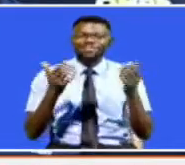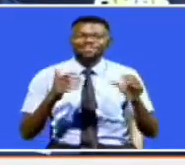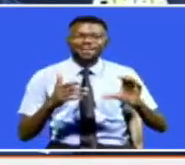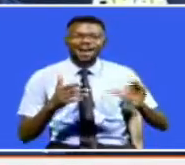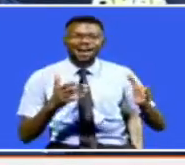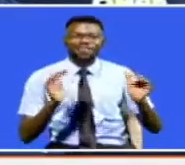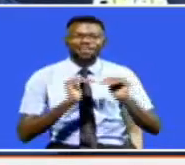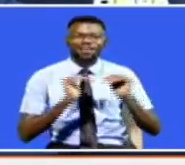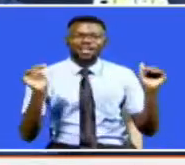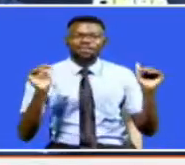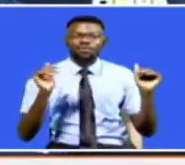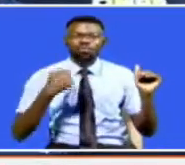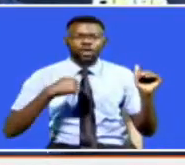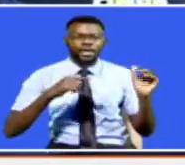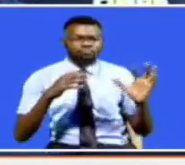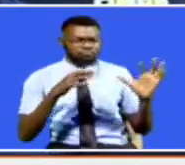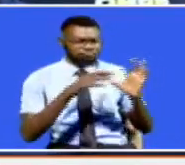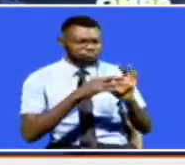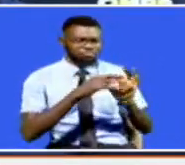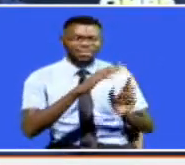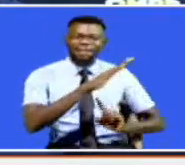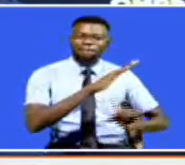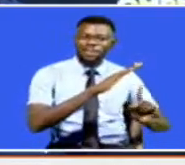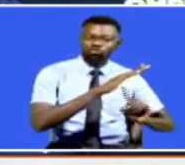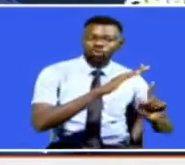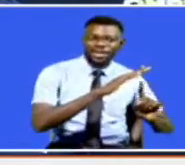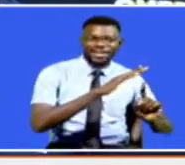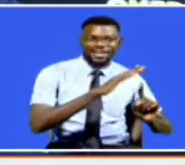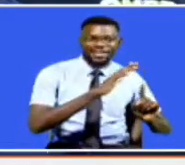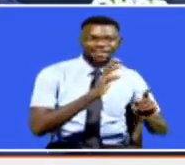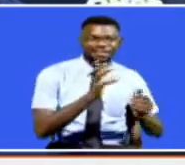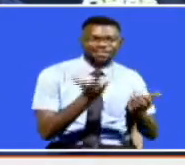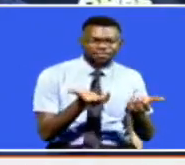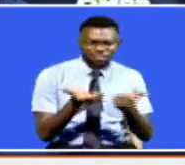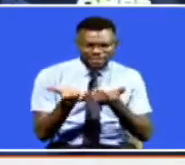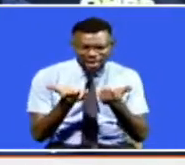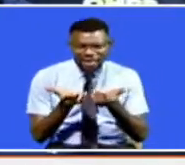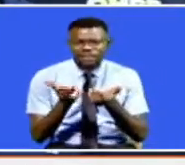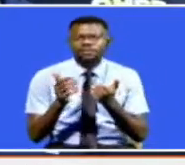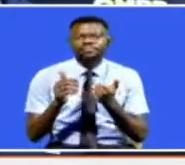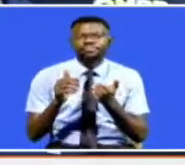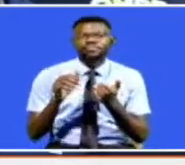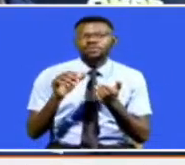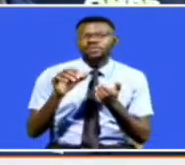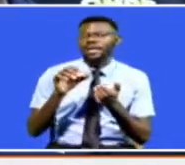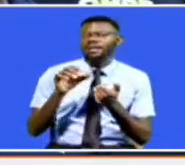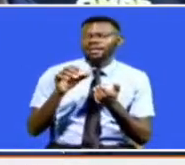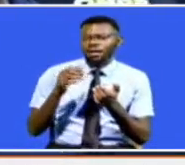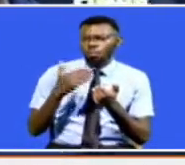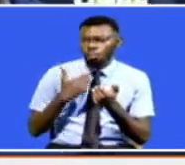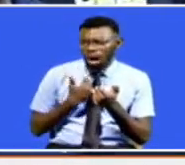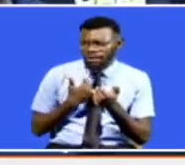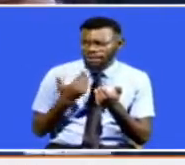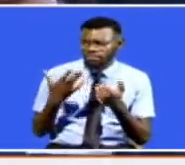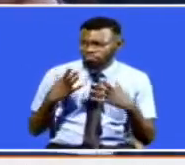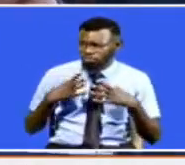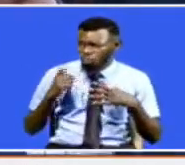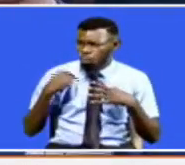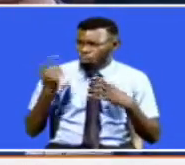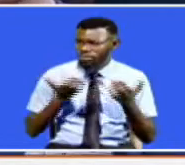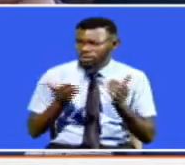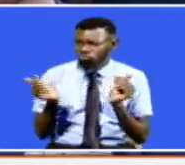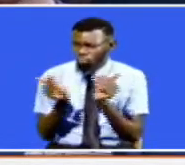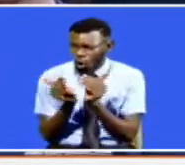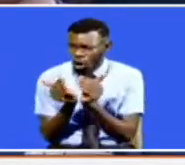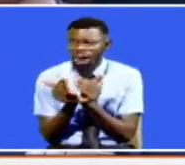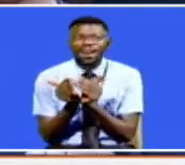we have partnered with the Ministry of Cooperatives and MSMEs to bring light to people who have started small businesses. We are creating a